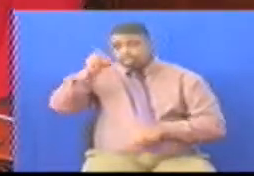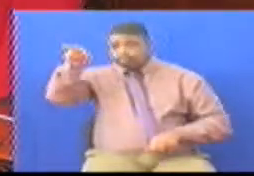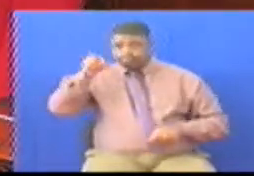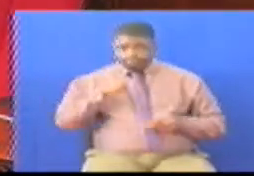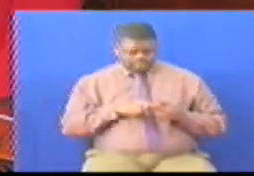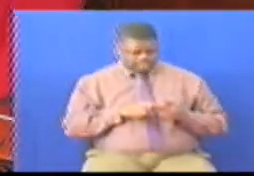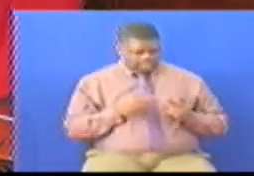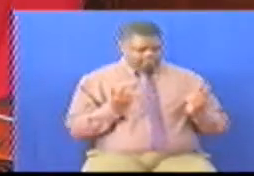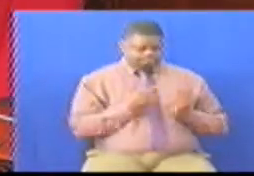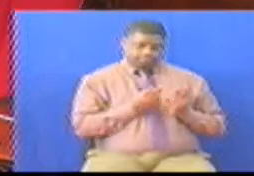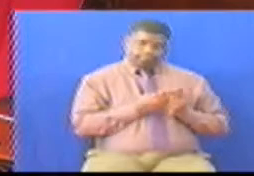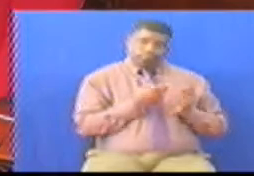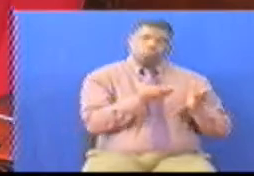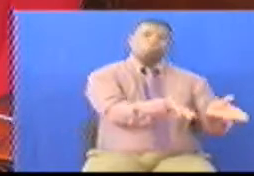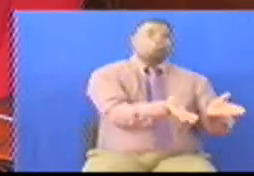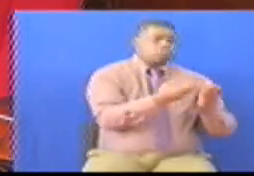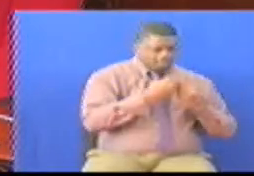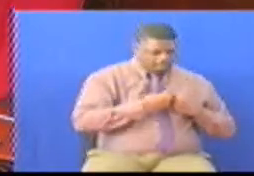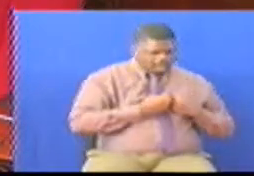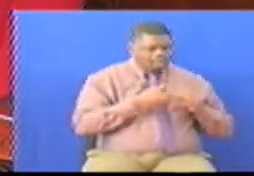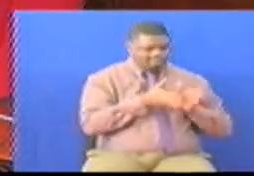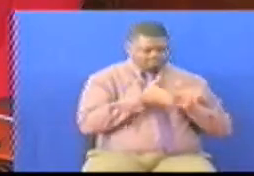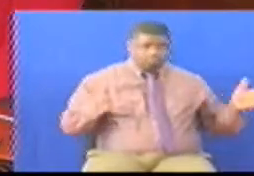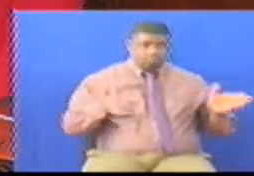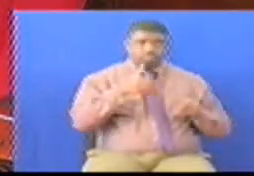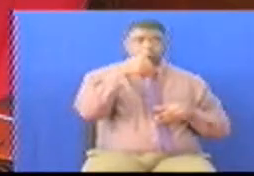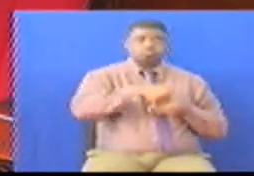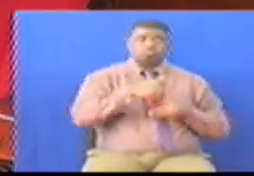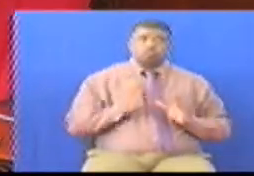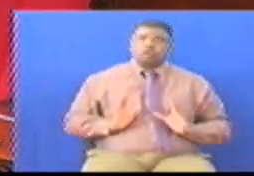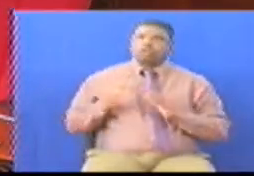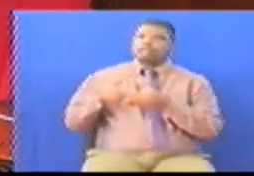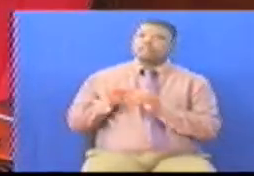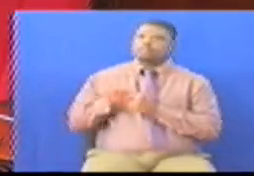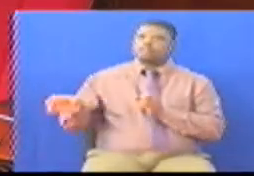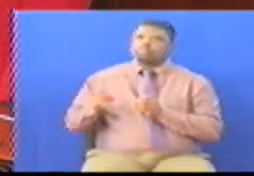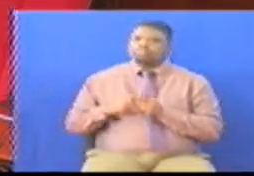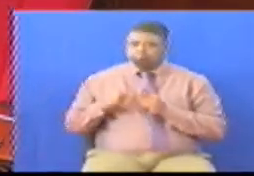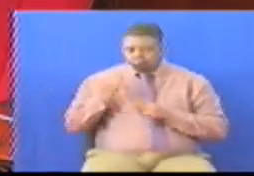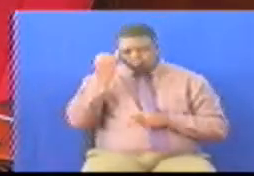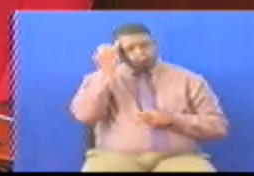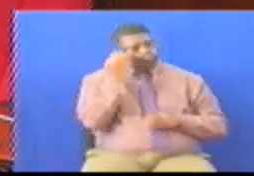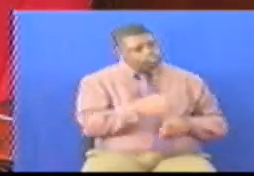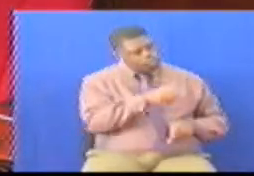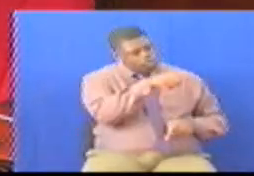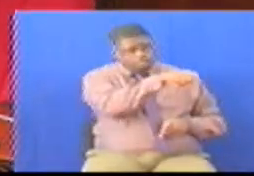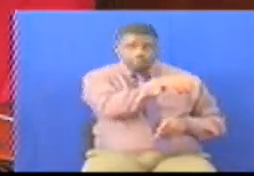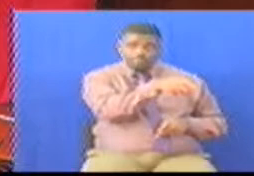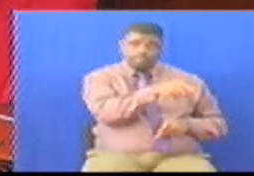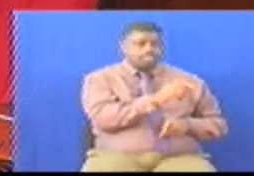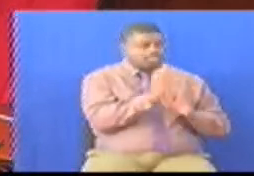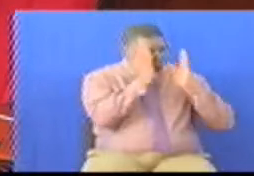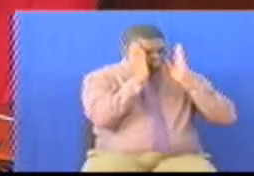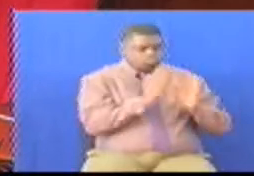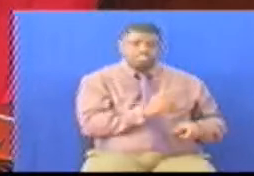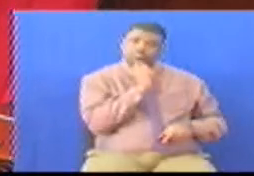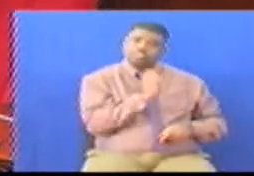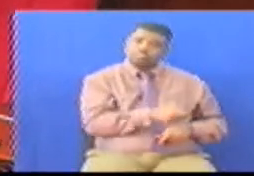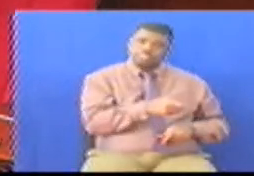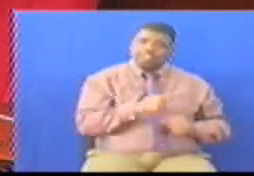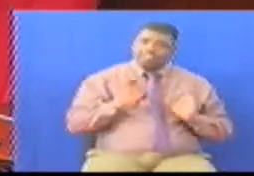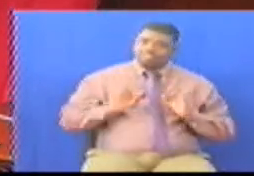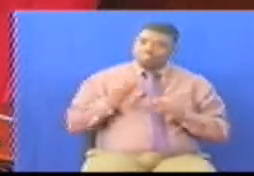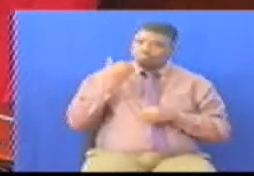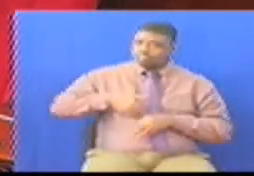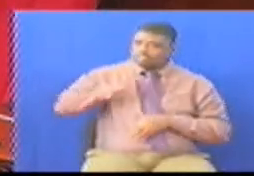haitoshi, ulinipa fursa kuwa mjumbe wa kamati maalum ya kushauri wewe Mheshimiwa Spika namna ambavyo